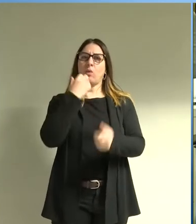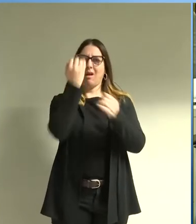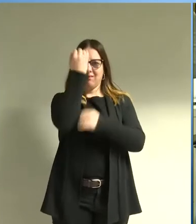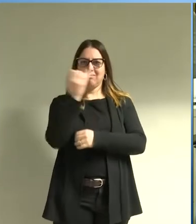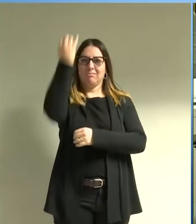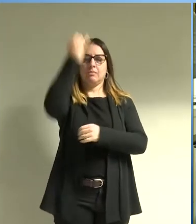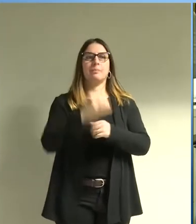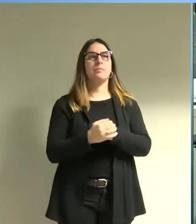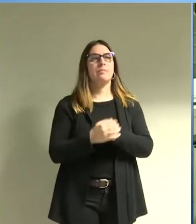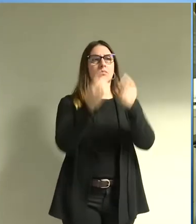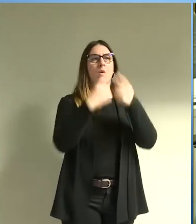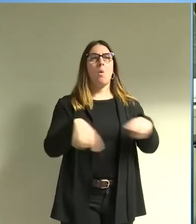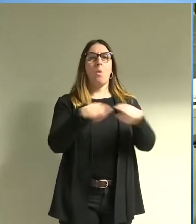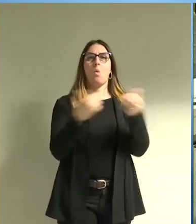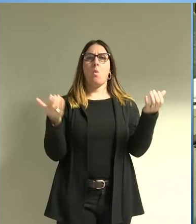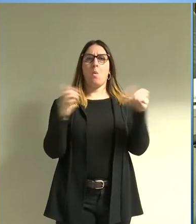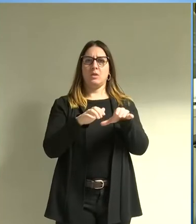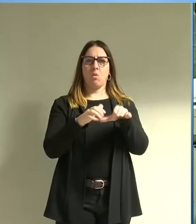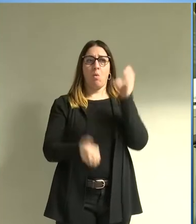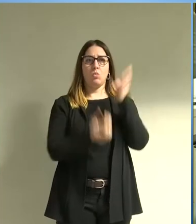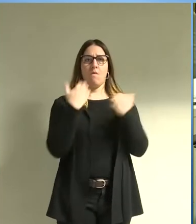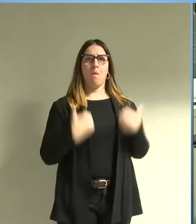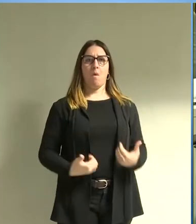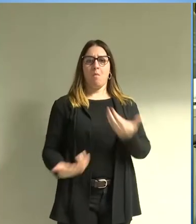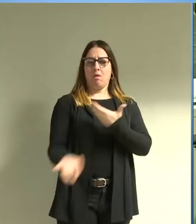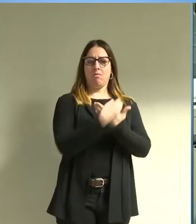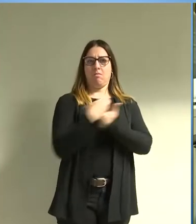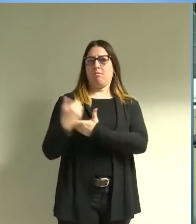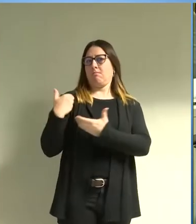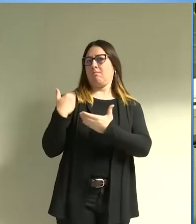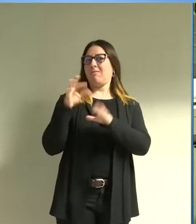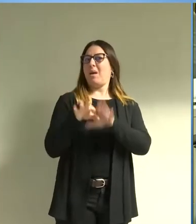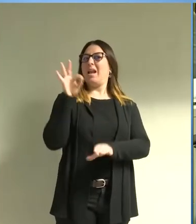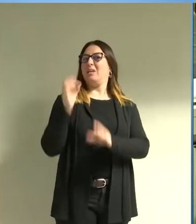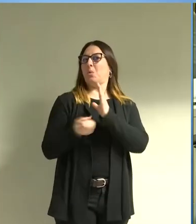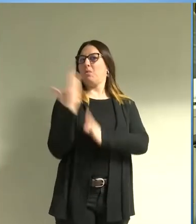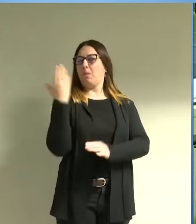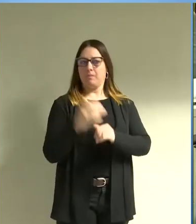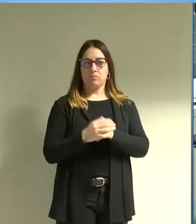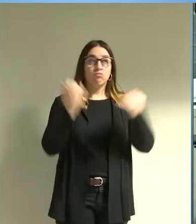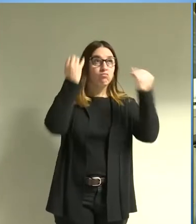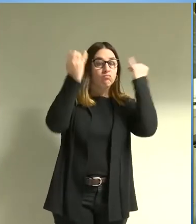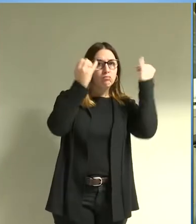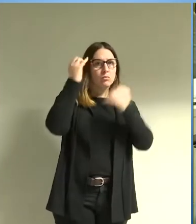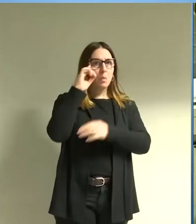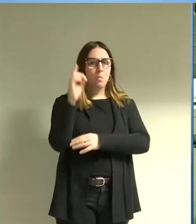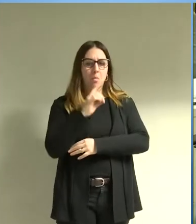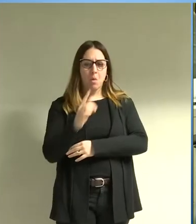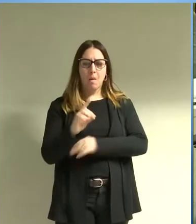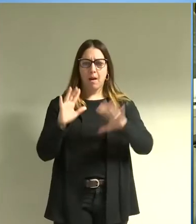commission a été remise en place avec de nouveaux membres en début de mandat on aurait pu imaginer que celles ci soient associés aux réflexions